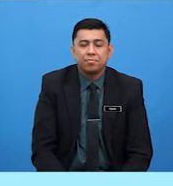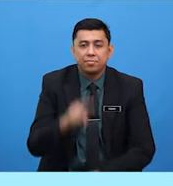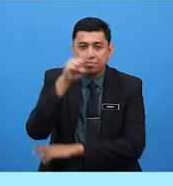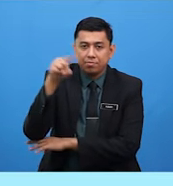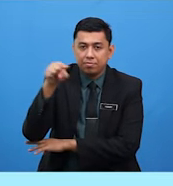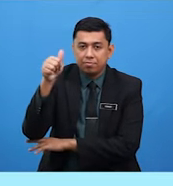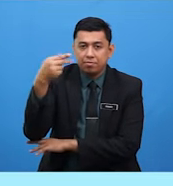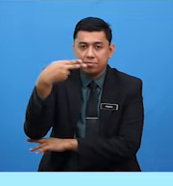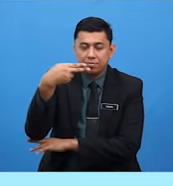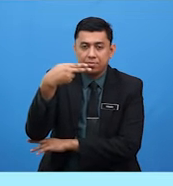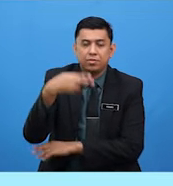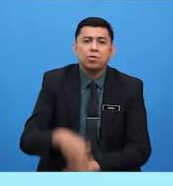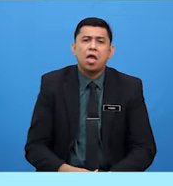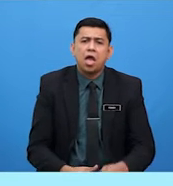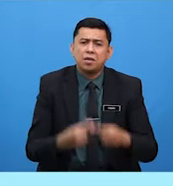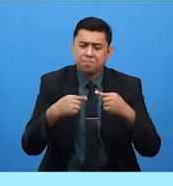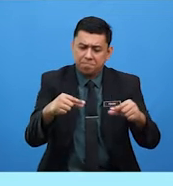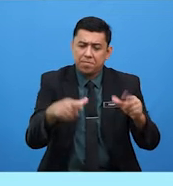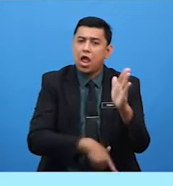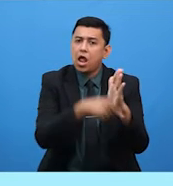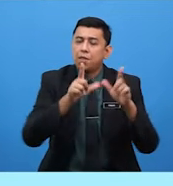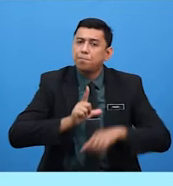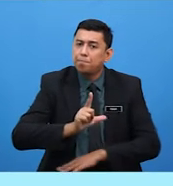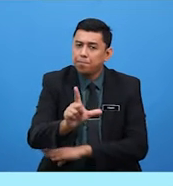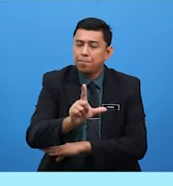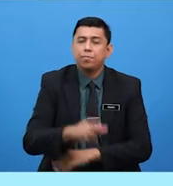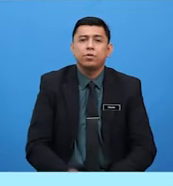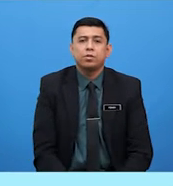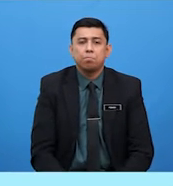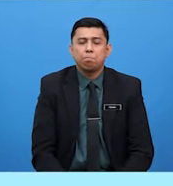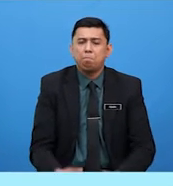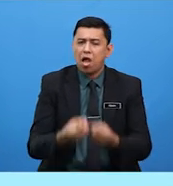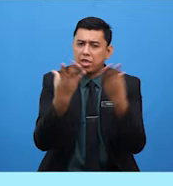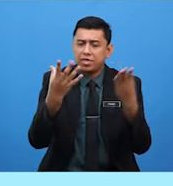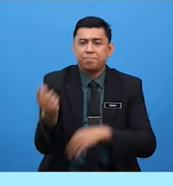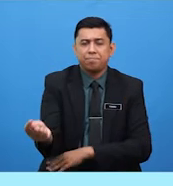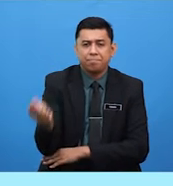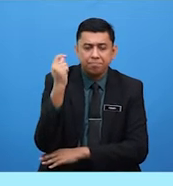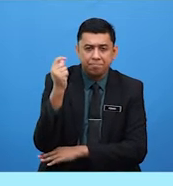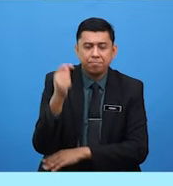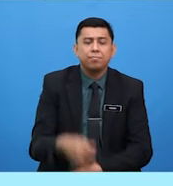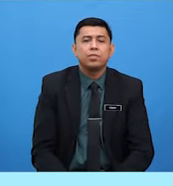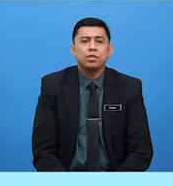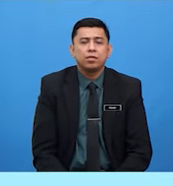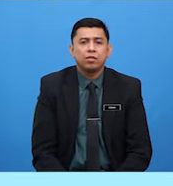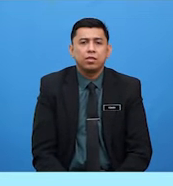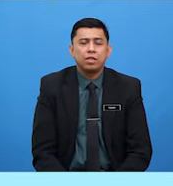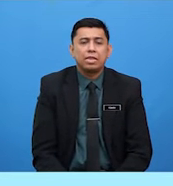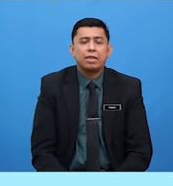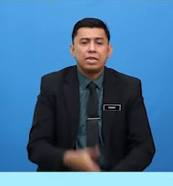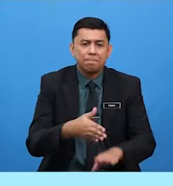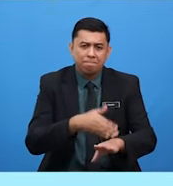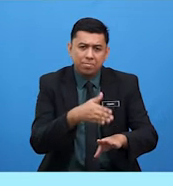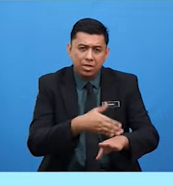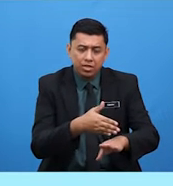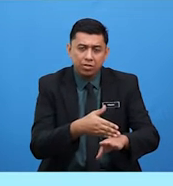Zarah-zarah ini bergerak lebih laju apabila mempunyai lebih banyak tenaga dan sebaliknya lebih perlahan